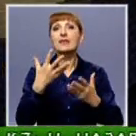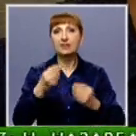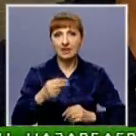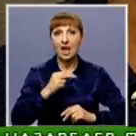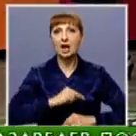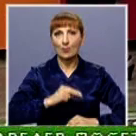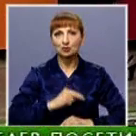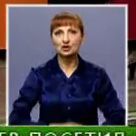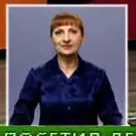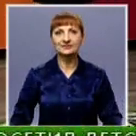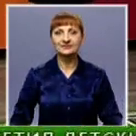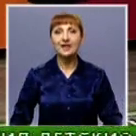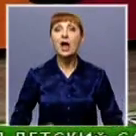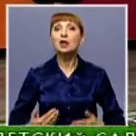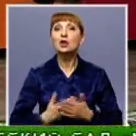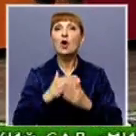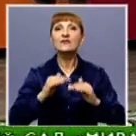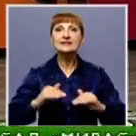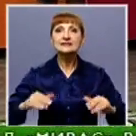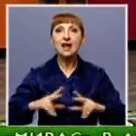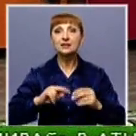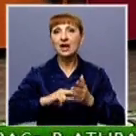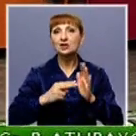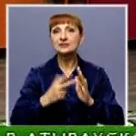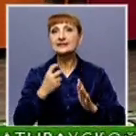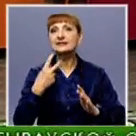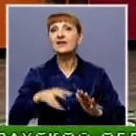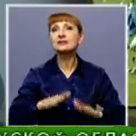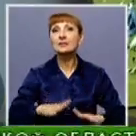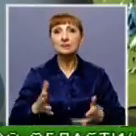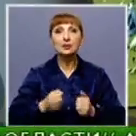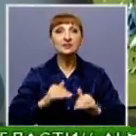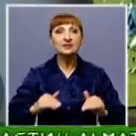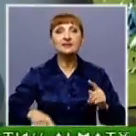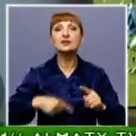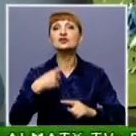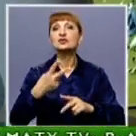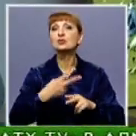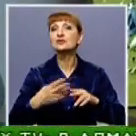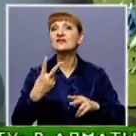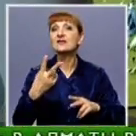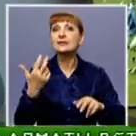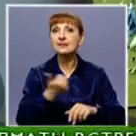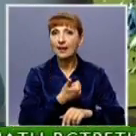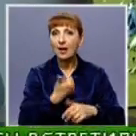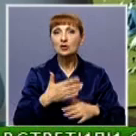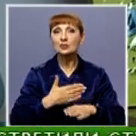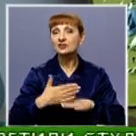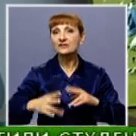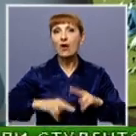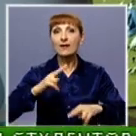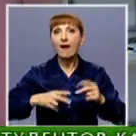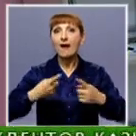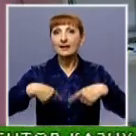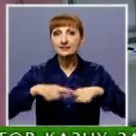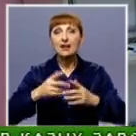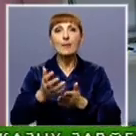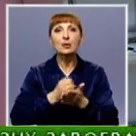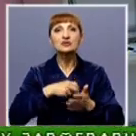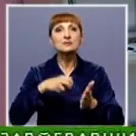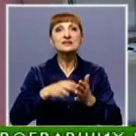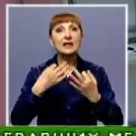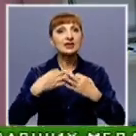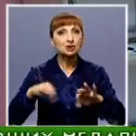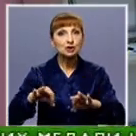5 рабочих дней. Новый сад рассчитан на 320 мест. Прием детей здесь начнется спустя 2 недели, после того, как подрядная организация получит